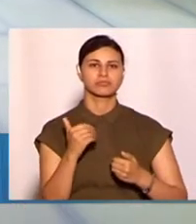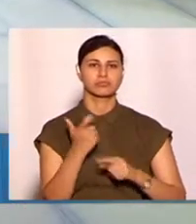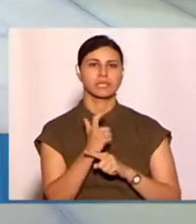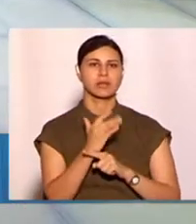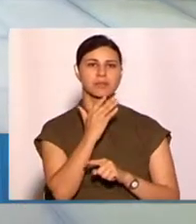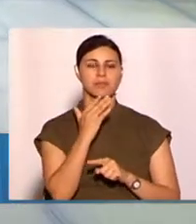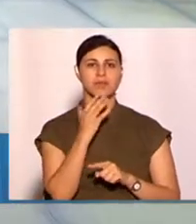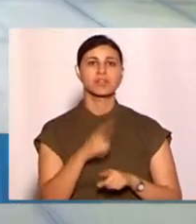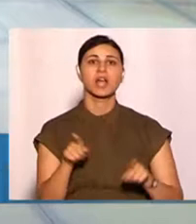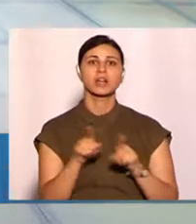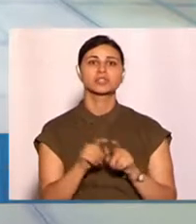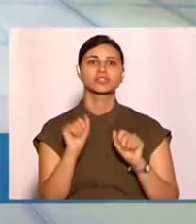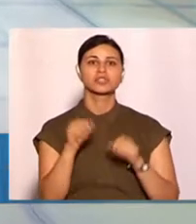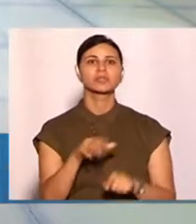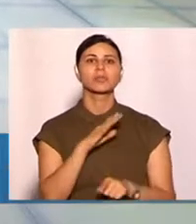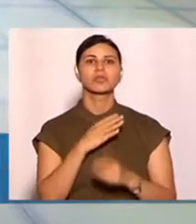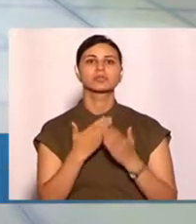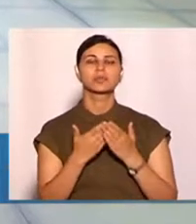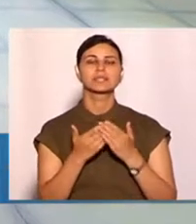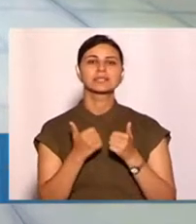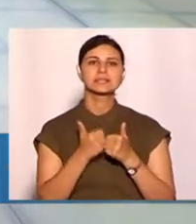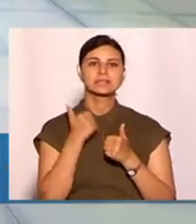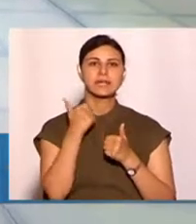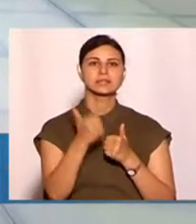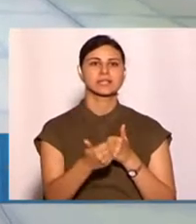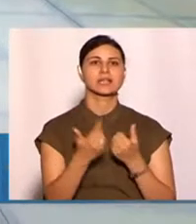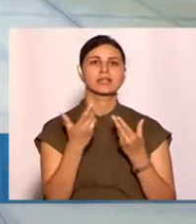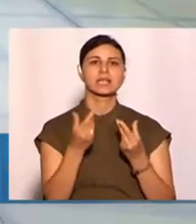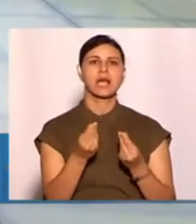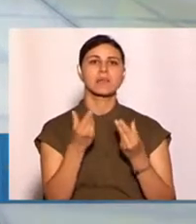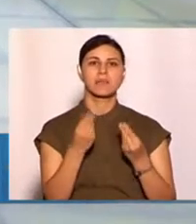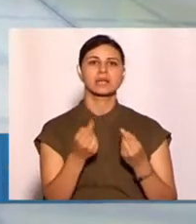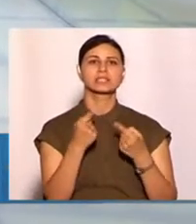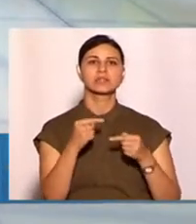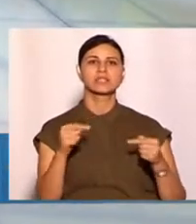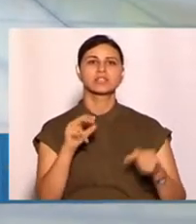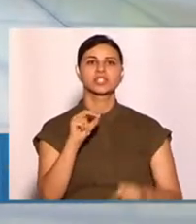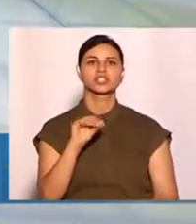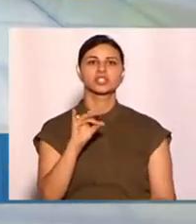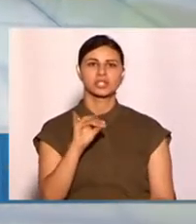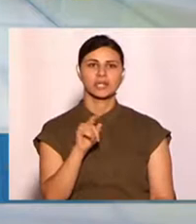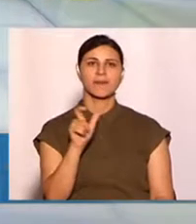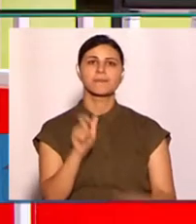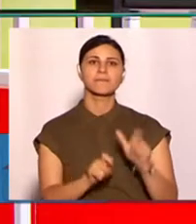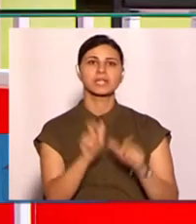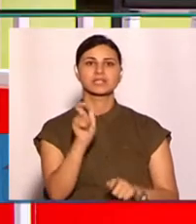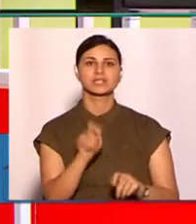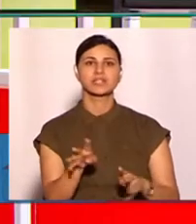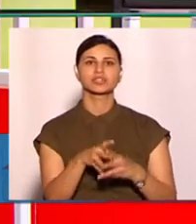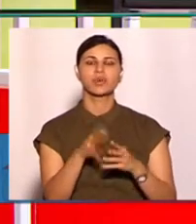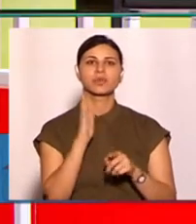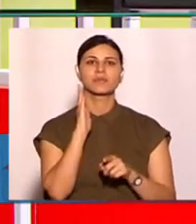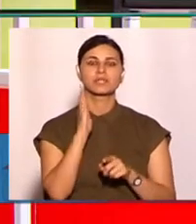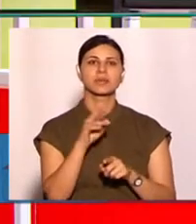პროდუქტებით. ასეთი შეიძლება იყოს მაგალითად წინასწარ დამბალი სხვადასხვა სახის ჩირი, რომელსაც რძის ნაწარმში შეურევთ